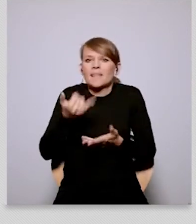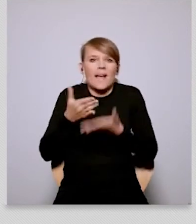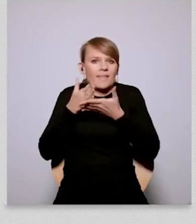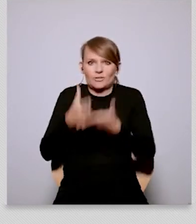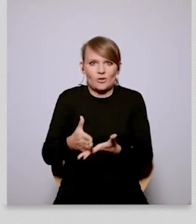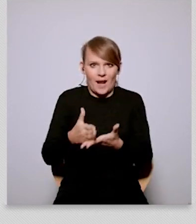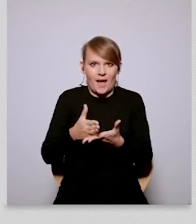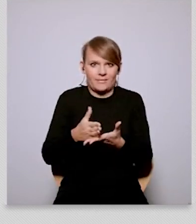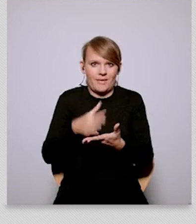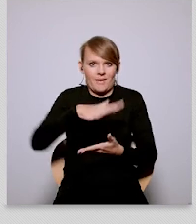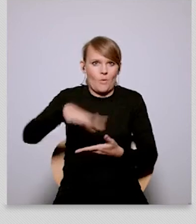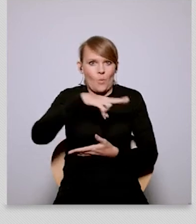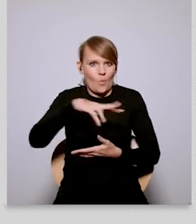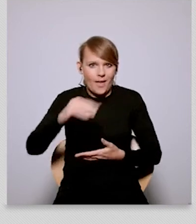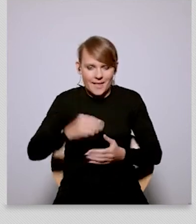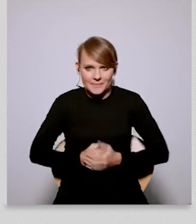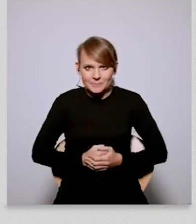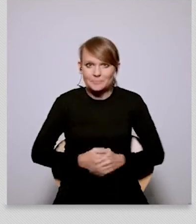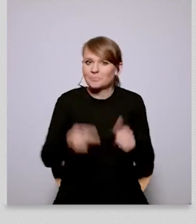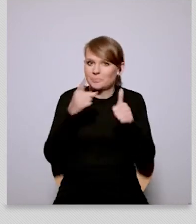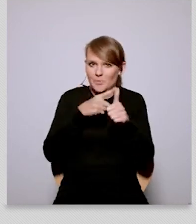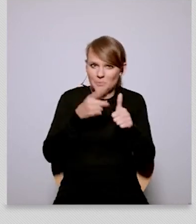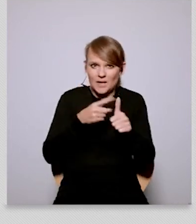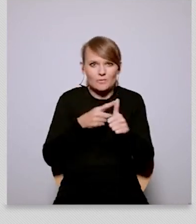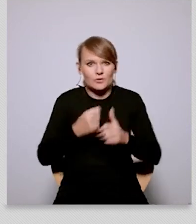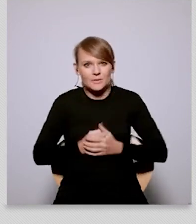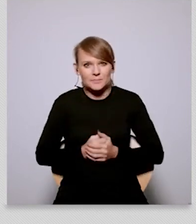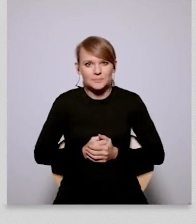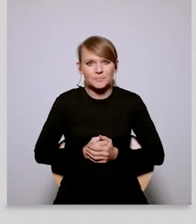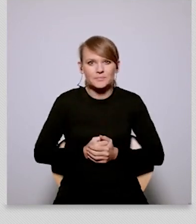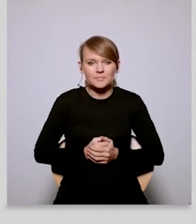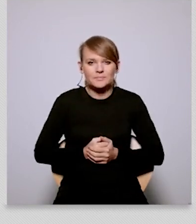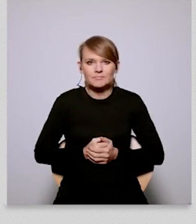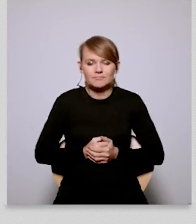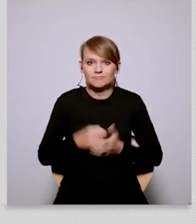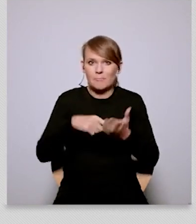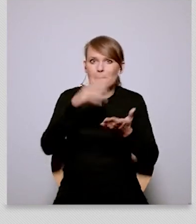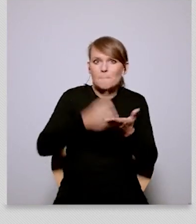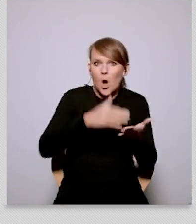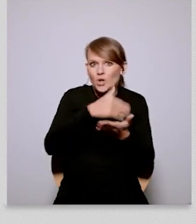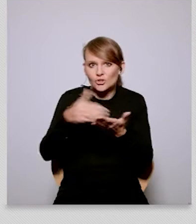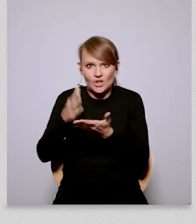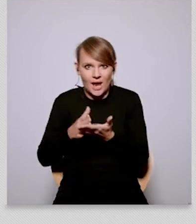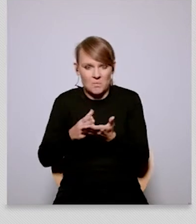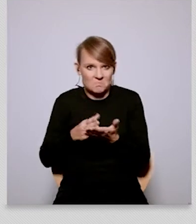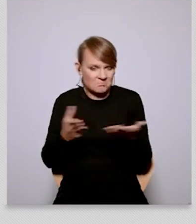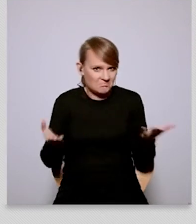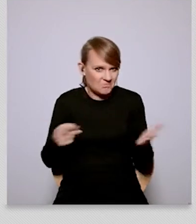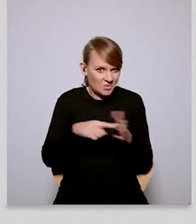właśnie na szczeblu unijnym także po pierwsze te podziały czy one mają znaczenie